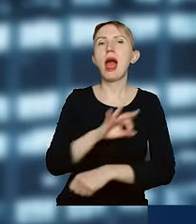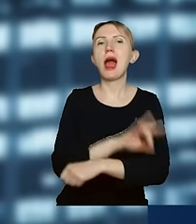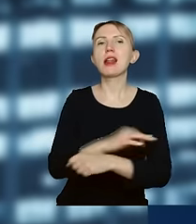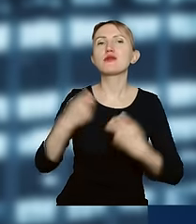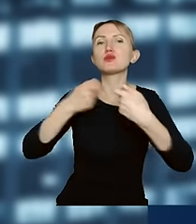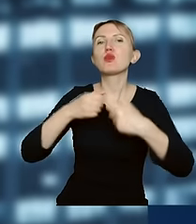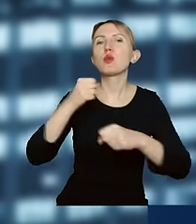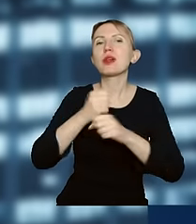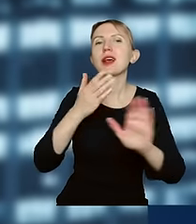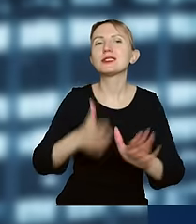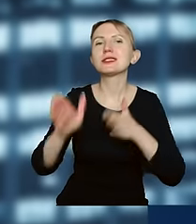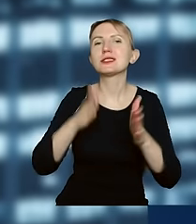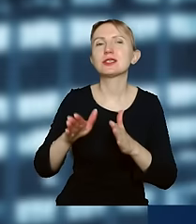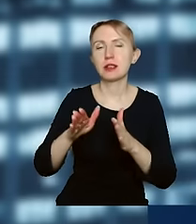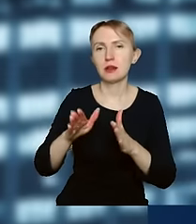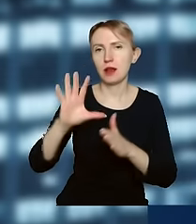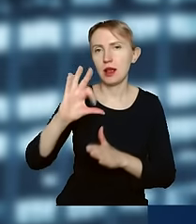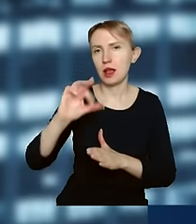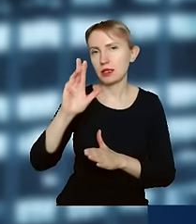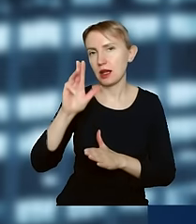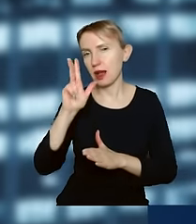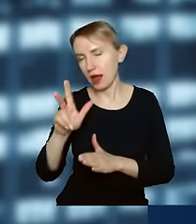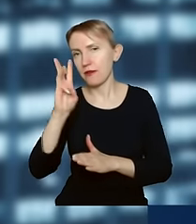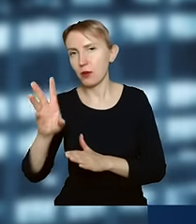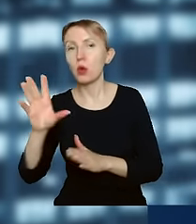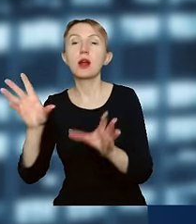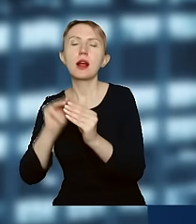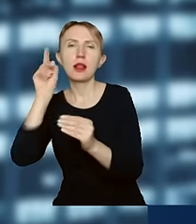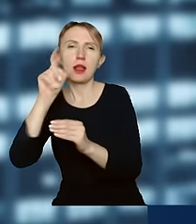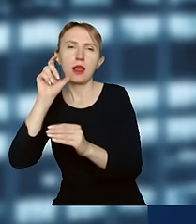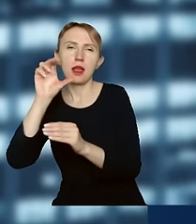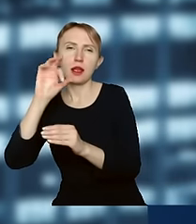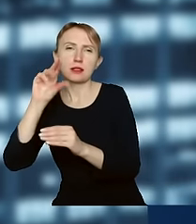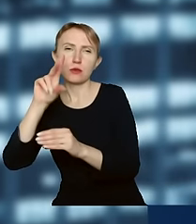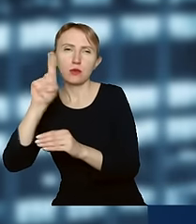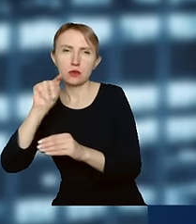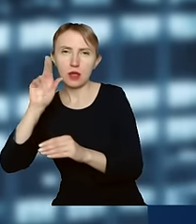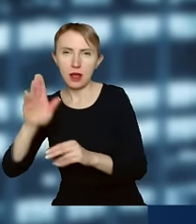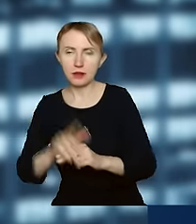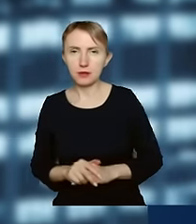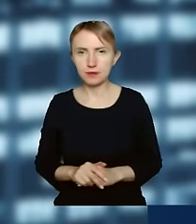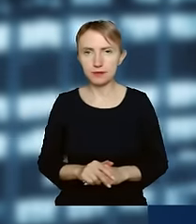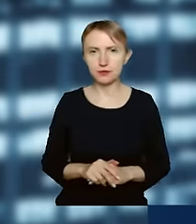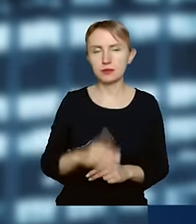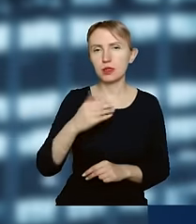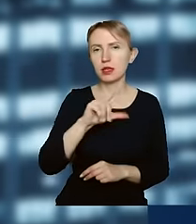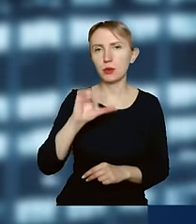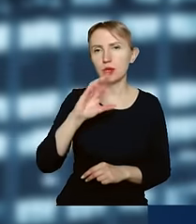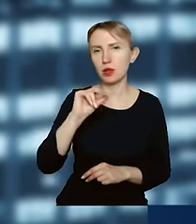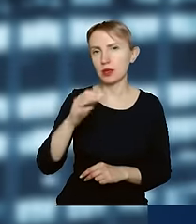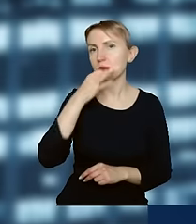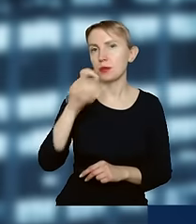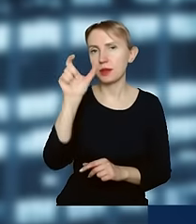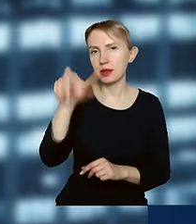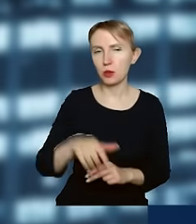współpracy SKW z rosyjską FSB? Tak zapytał nasz reporter Michał Jelonek Kosiniaka